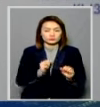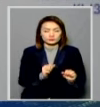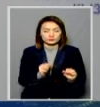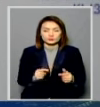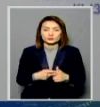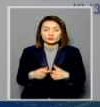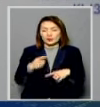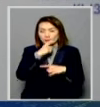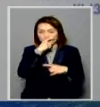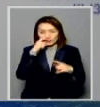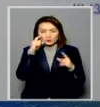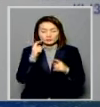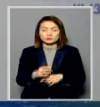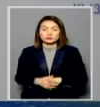дейміз,